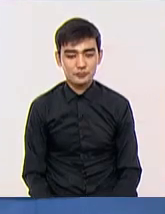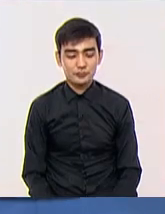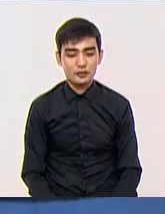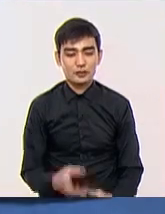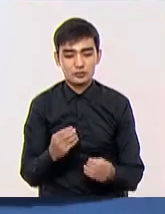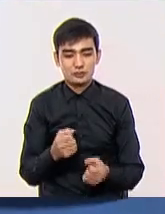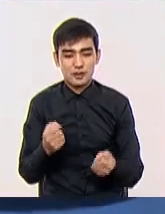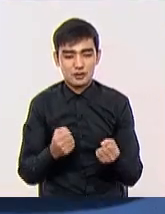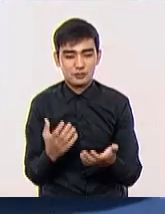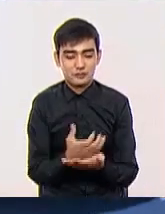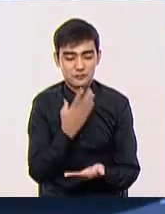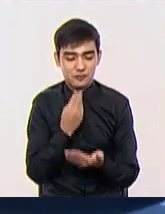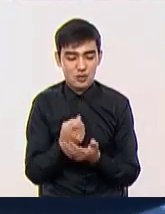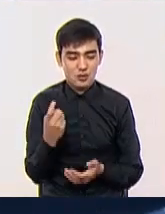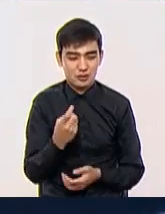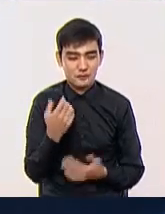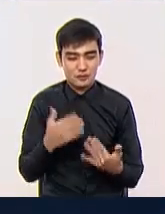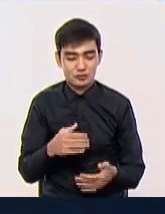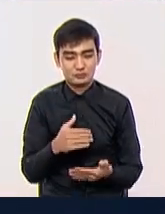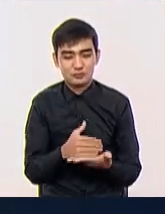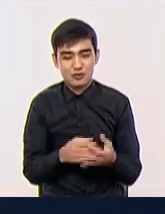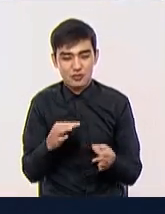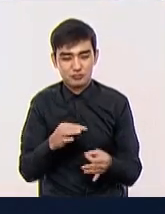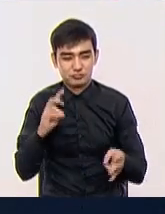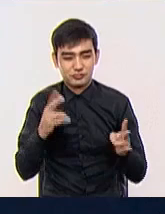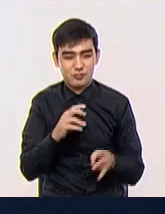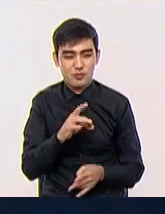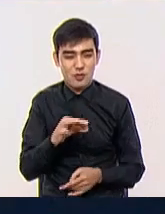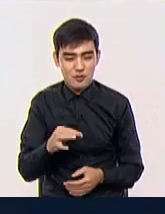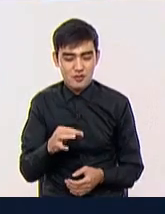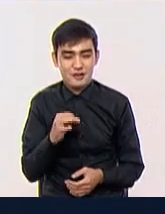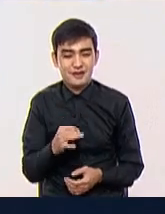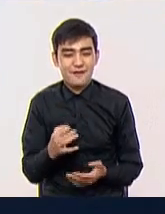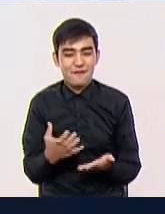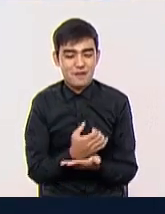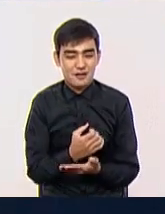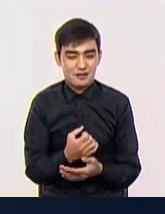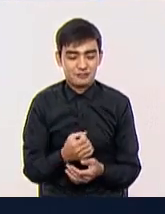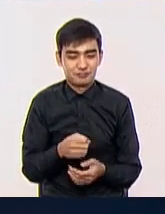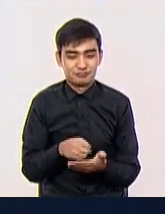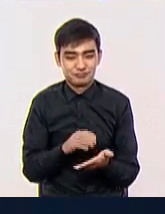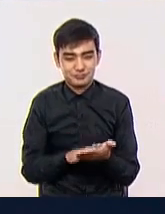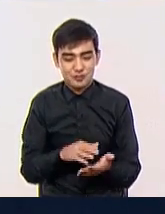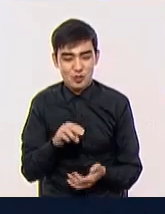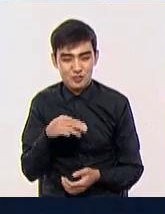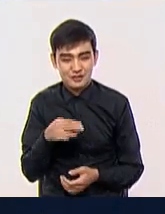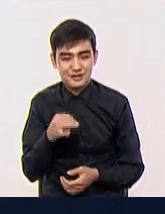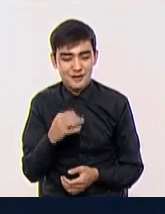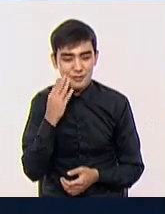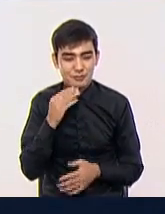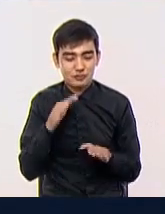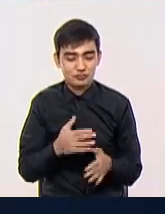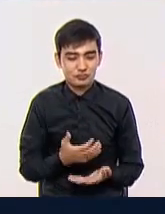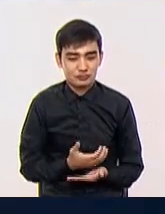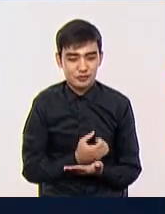Очередной автомобиль нашел своего владельца. В рамках масштабного промо «Прими вызов и выиграй автомобиль» главный приз достался жителю Алматы. В